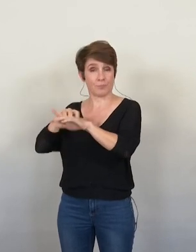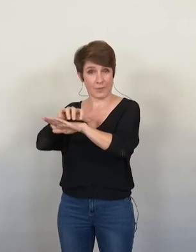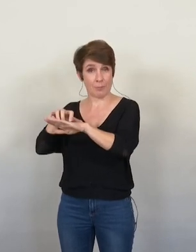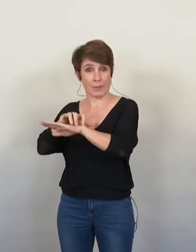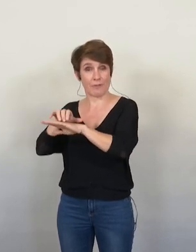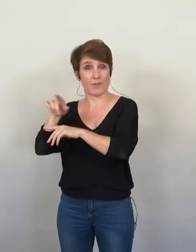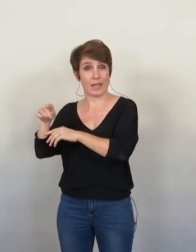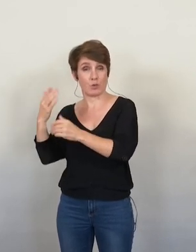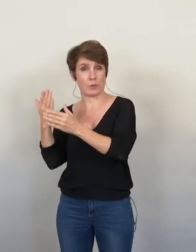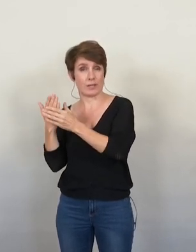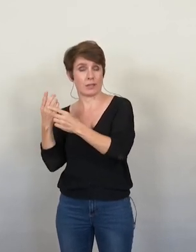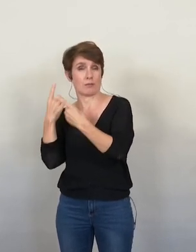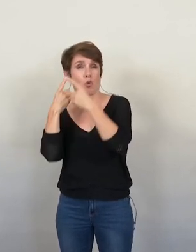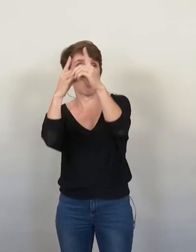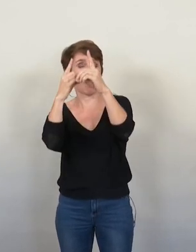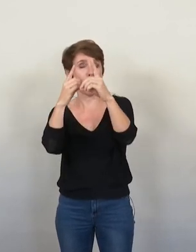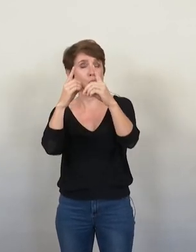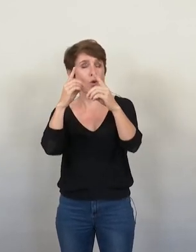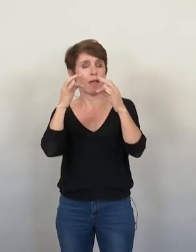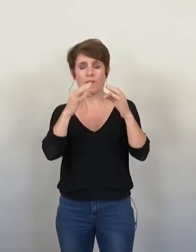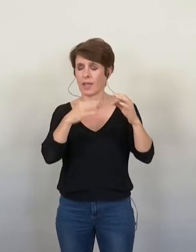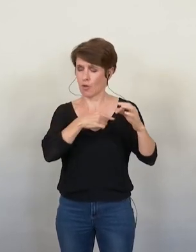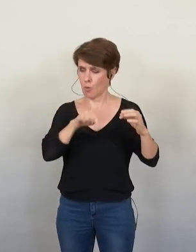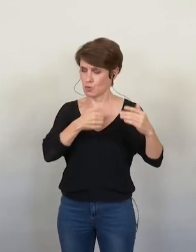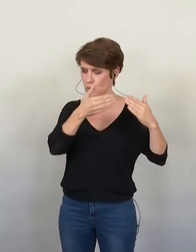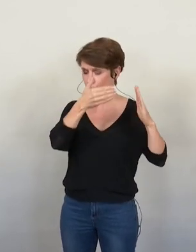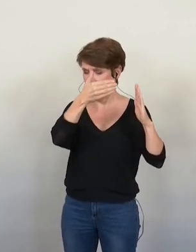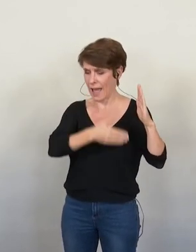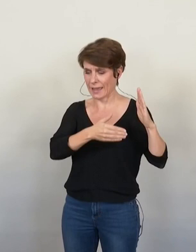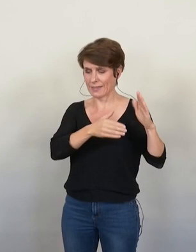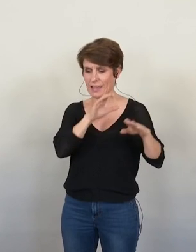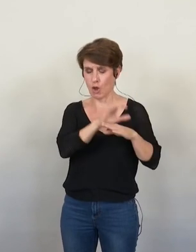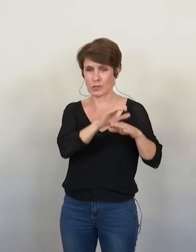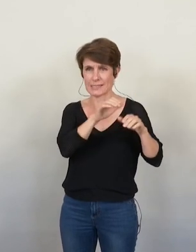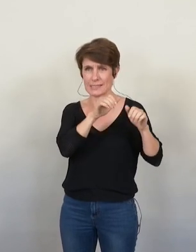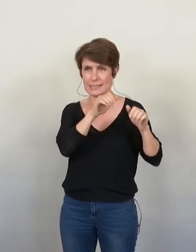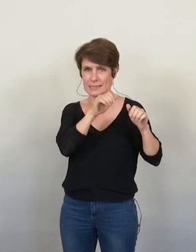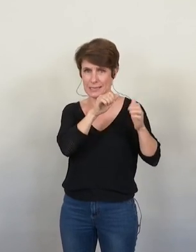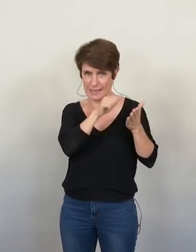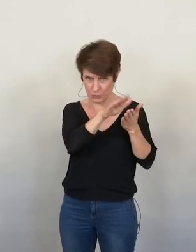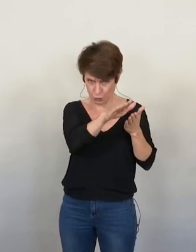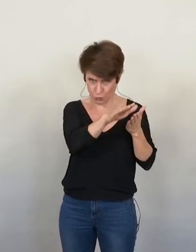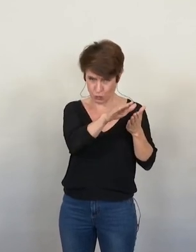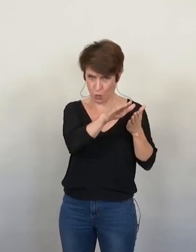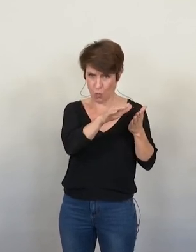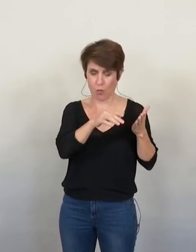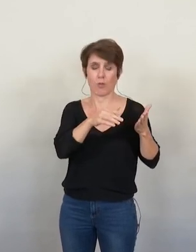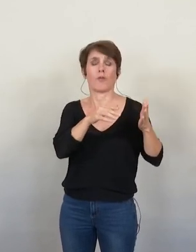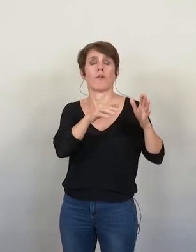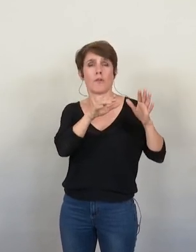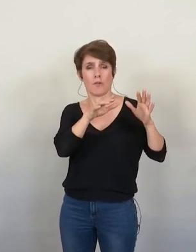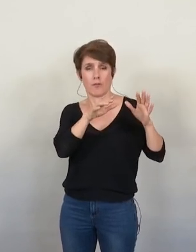anti-expulsion que nous avions fait il y a fort longtemps là nous avons